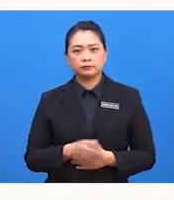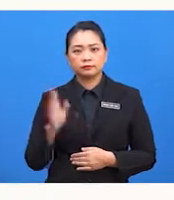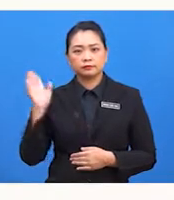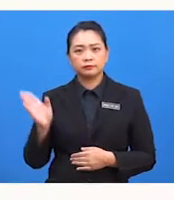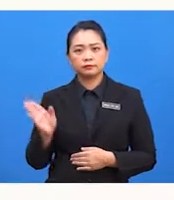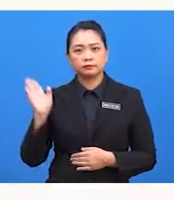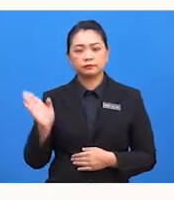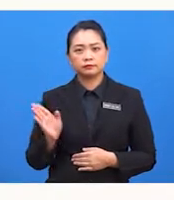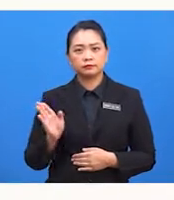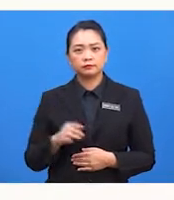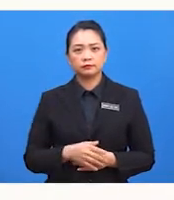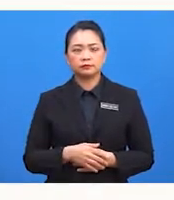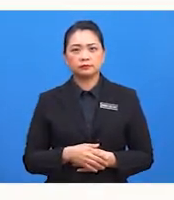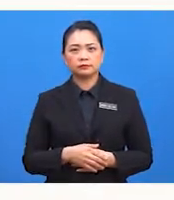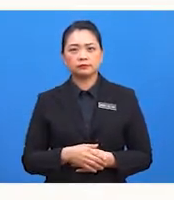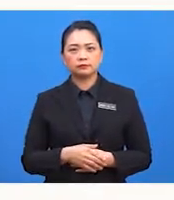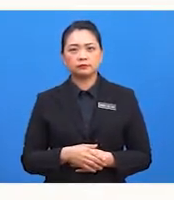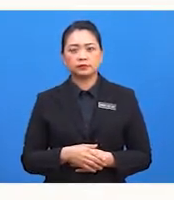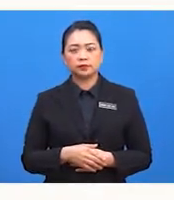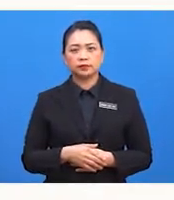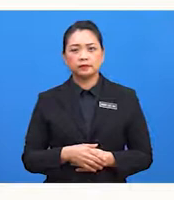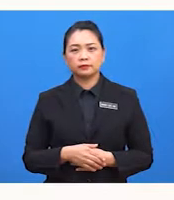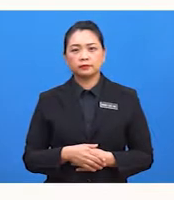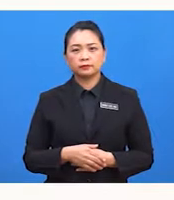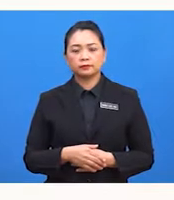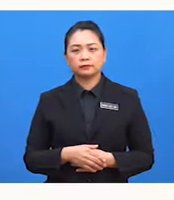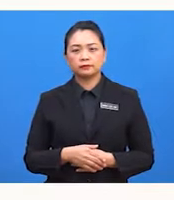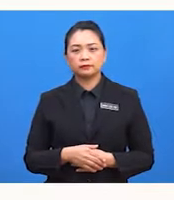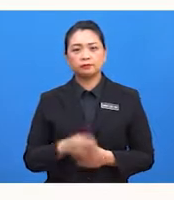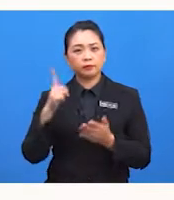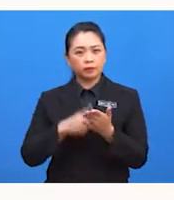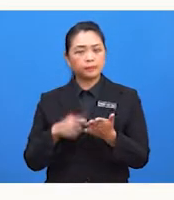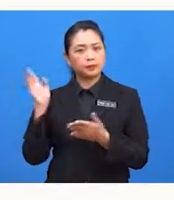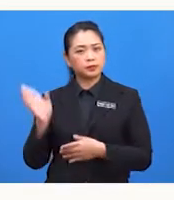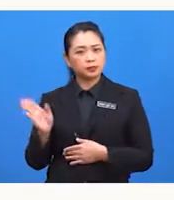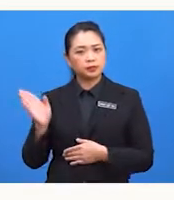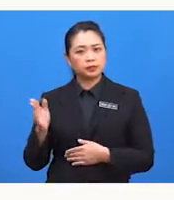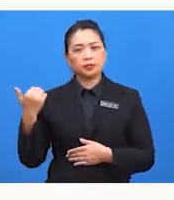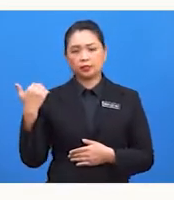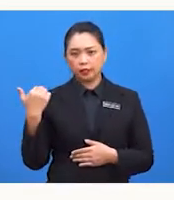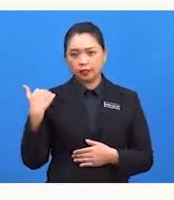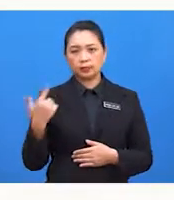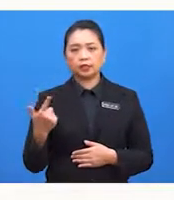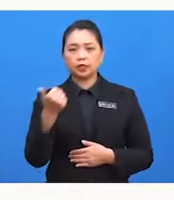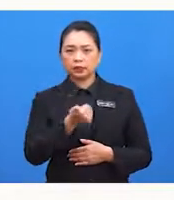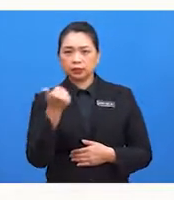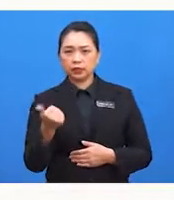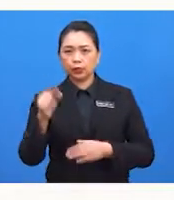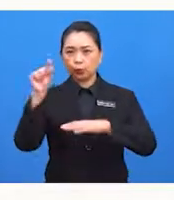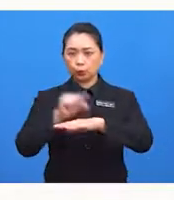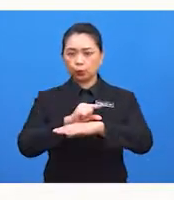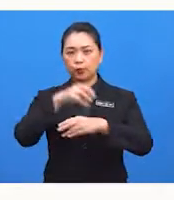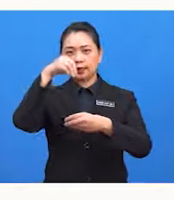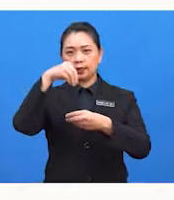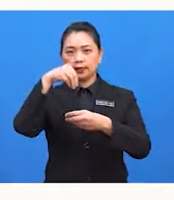Pelet catan ataupun painting palette adalah tools yang digunakan dalam perisian